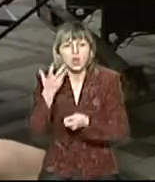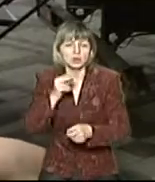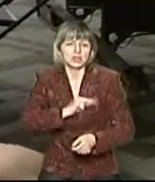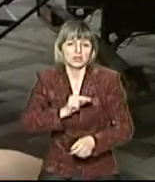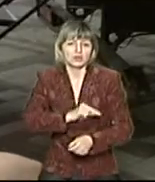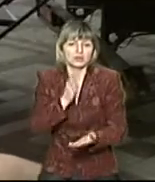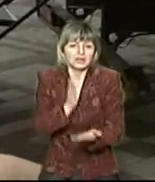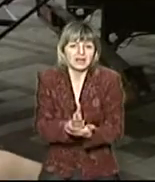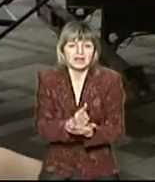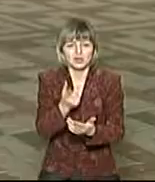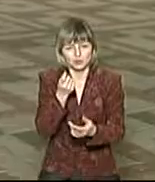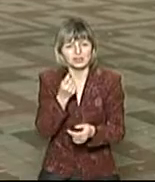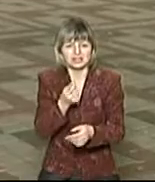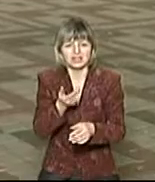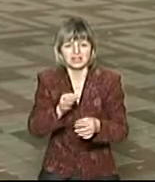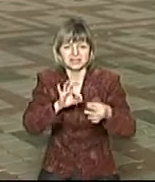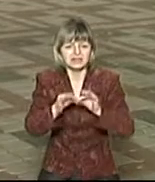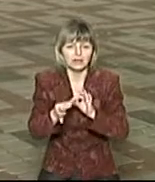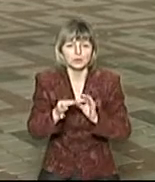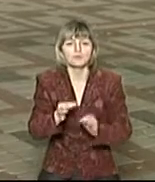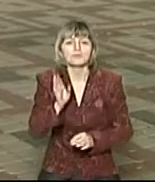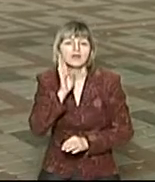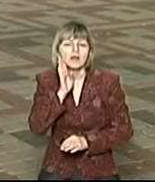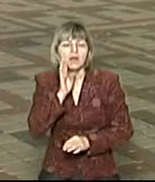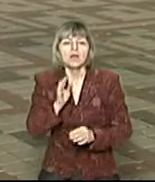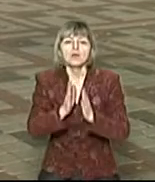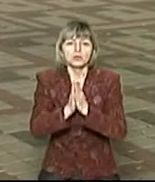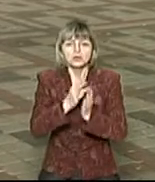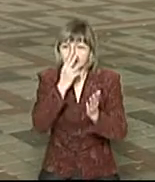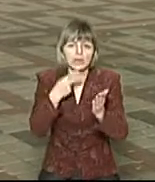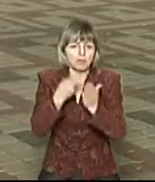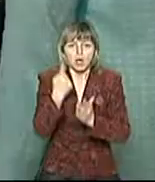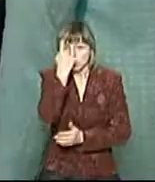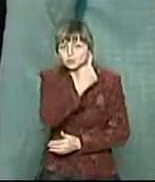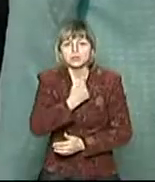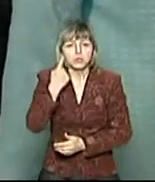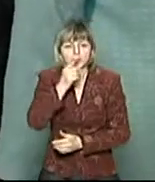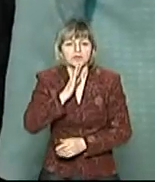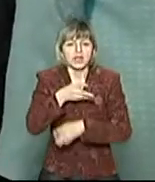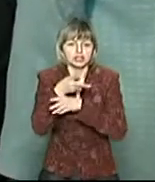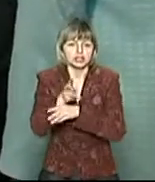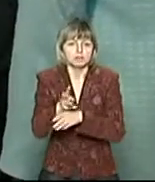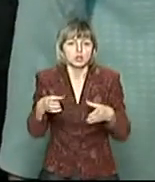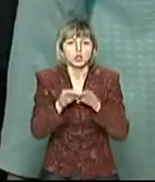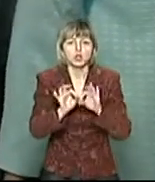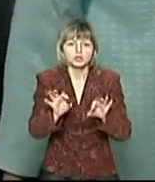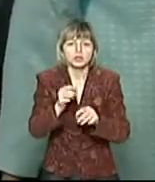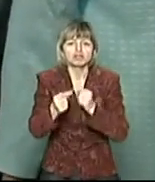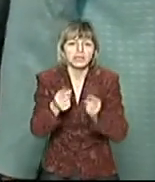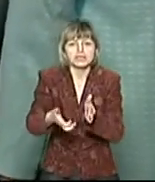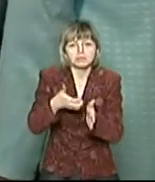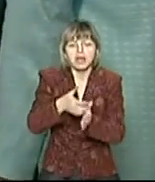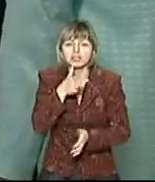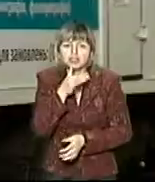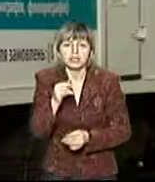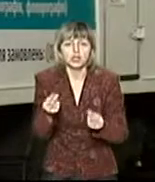працюєш, трошки воно накладно. Лучанка Тетяна Шклярська просить не показувати її обличчя. Нашій знімальній групі розповідає, через брак